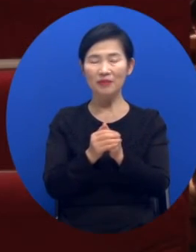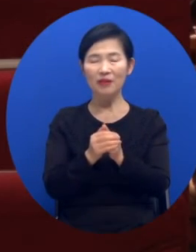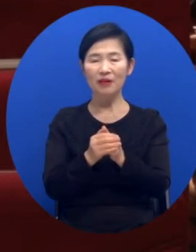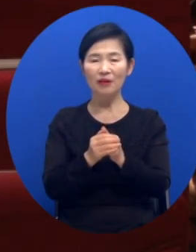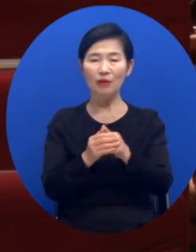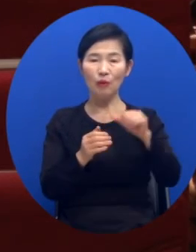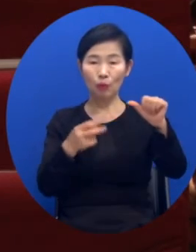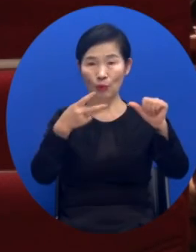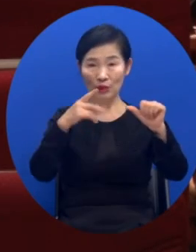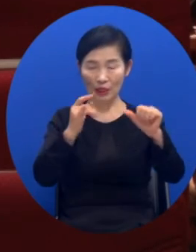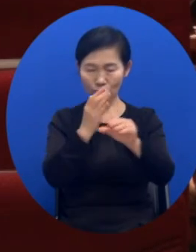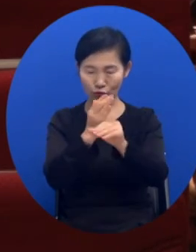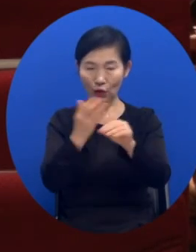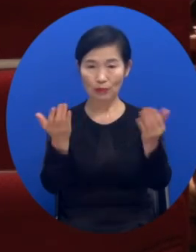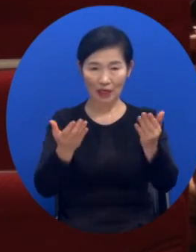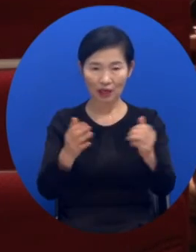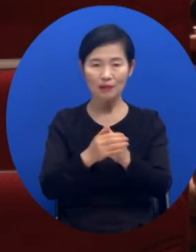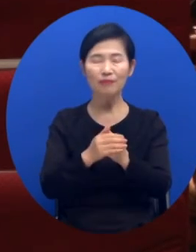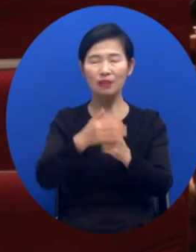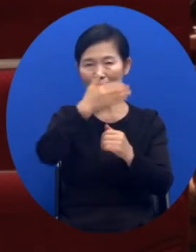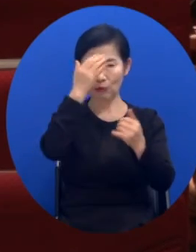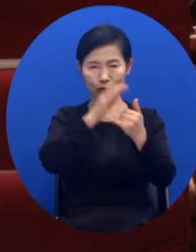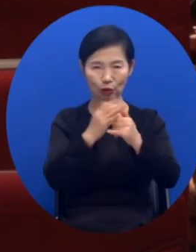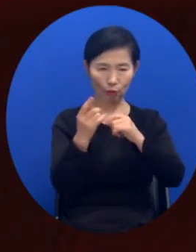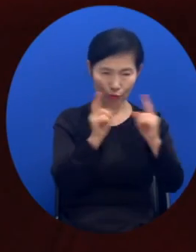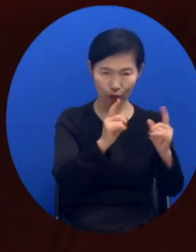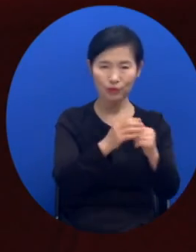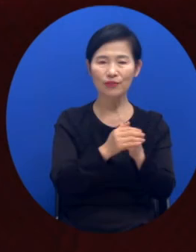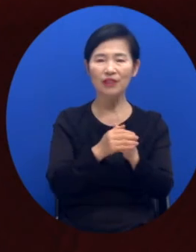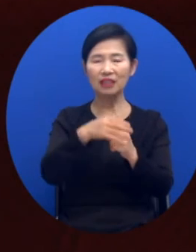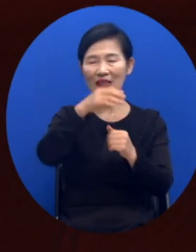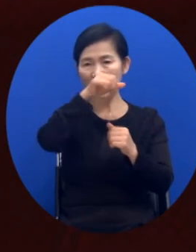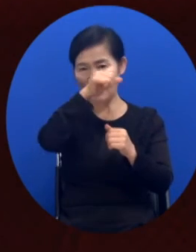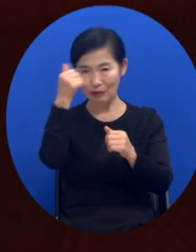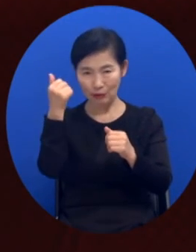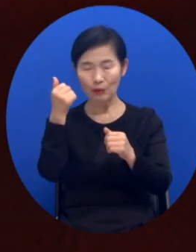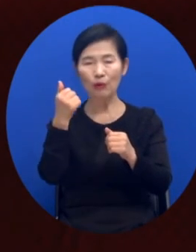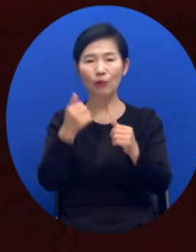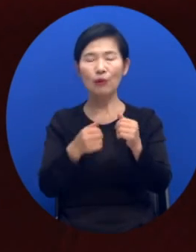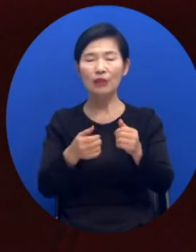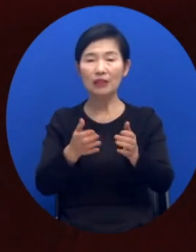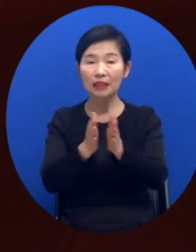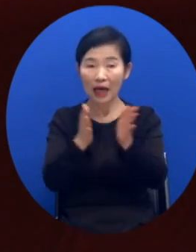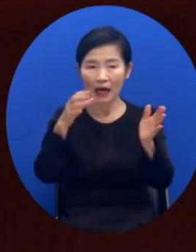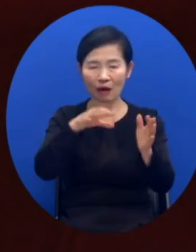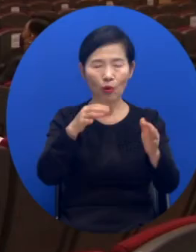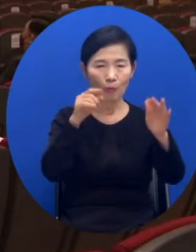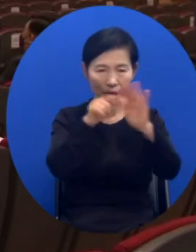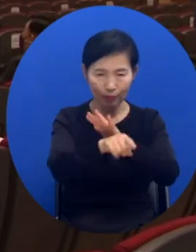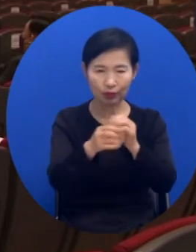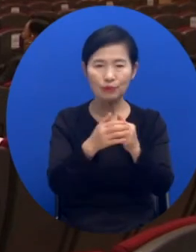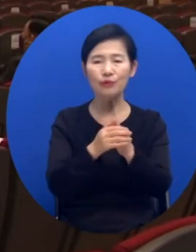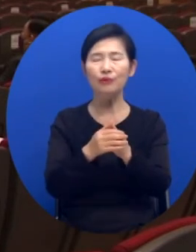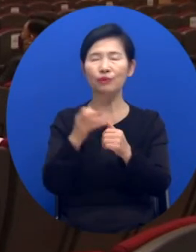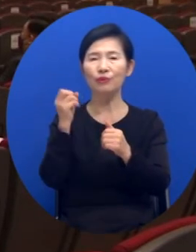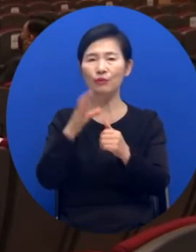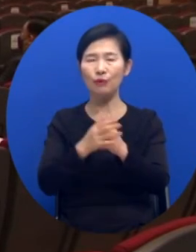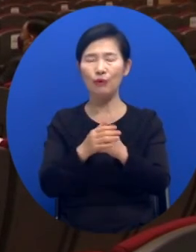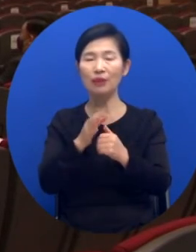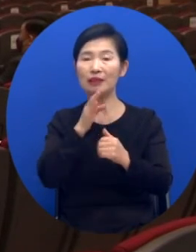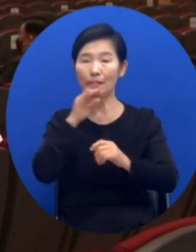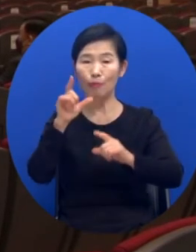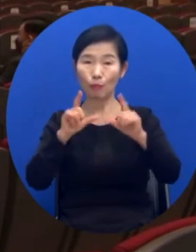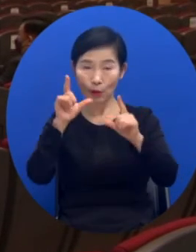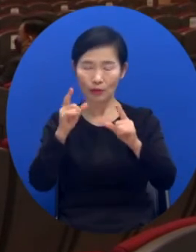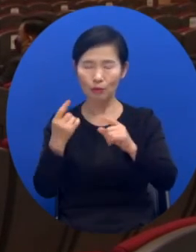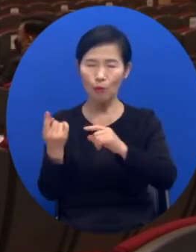5대 중점 사업으로 다음세대 2 문도 장로교 발상지 방문 장로교 정체성 확립 회원 교단